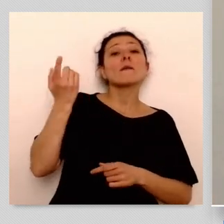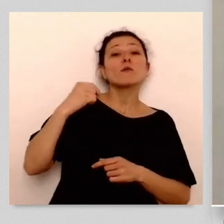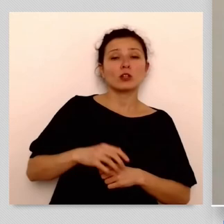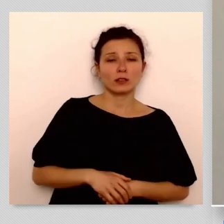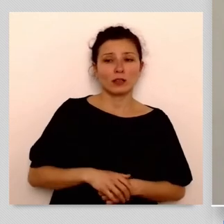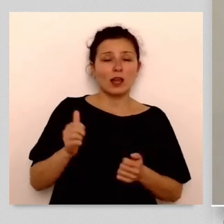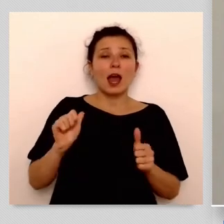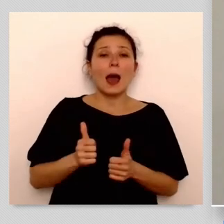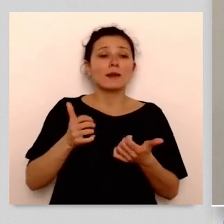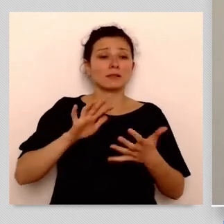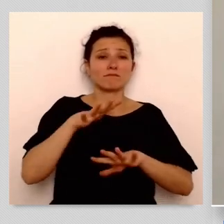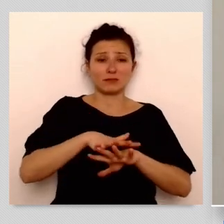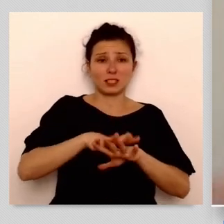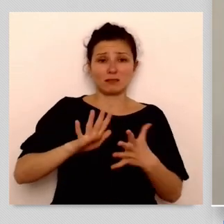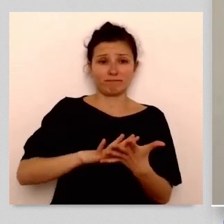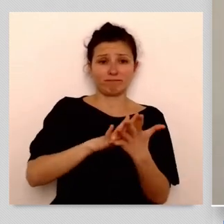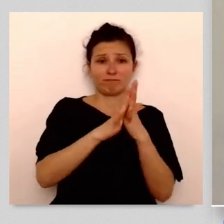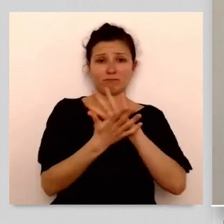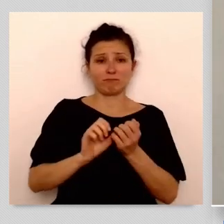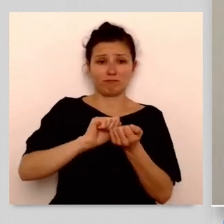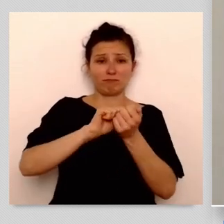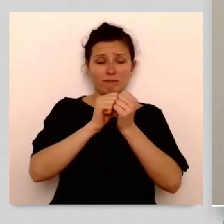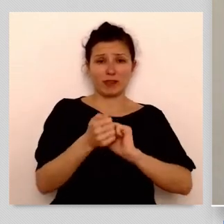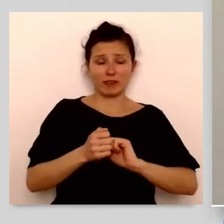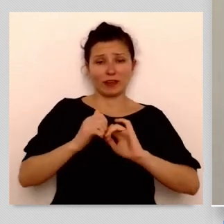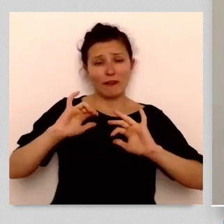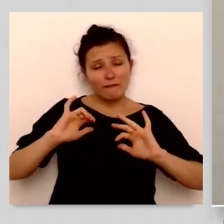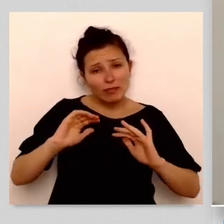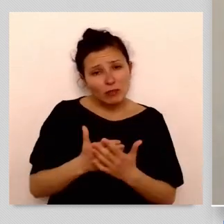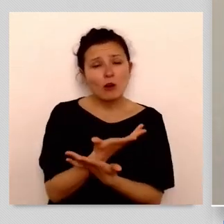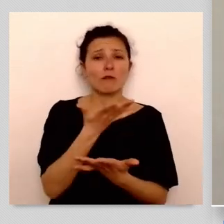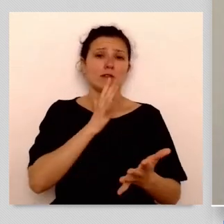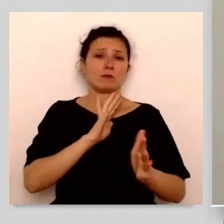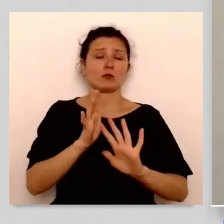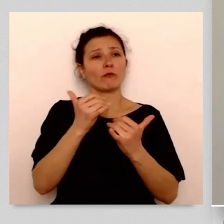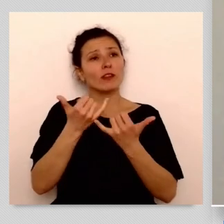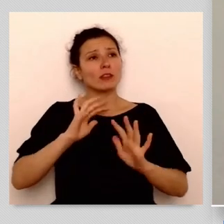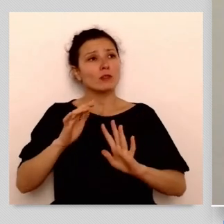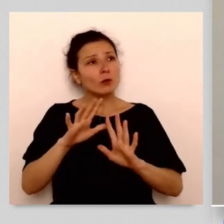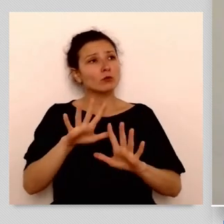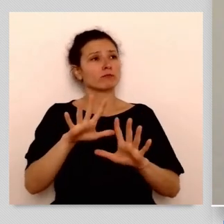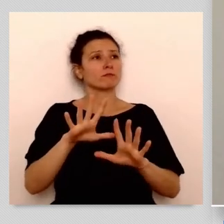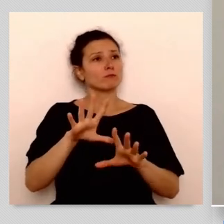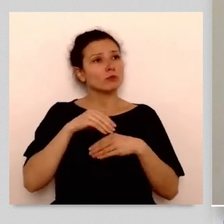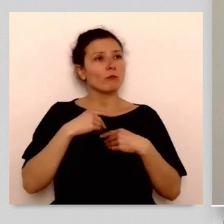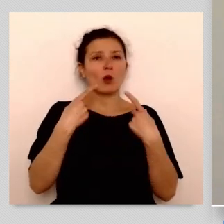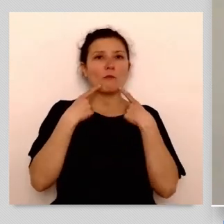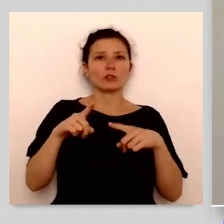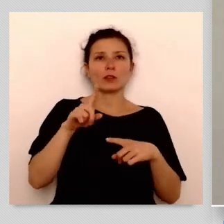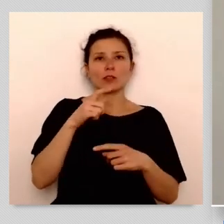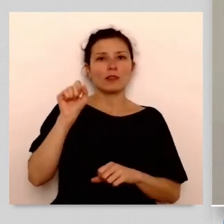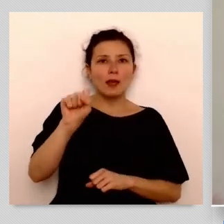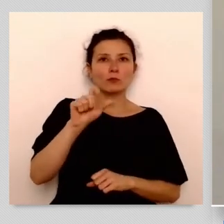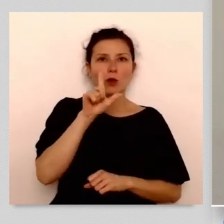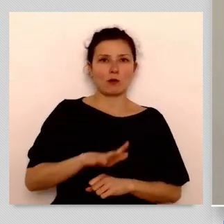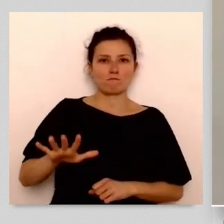którym jesteśmy, zupełnie nowe pojmowanie odpowiedzialności demokratycznej i obywatelskiej